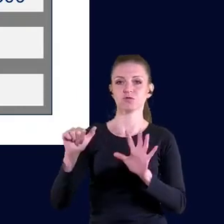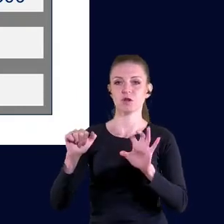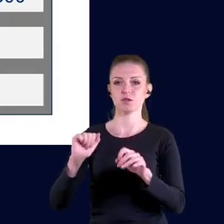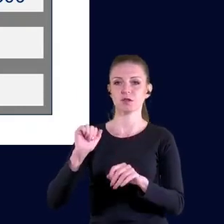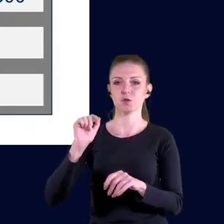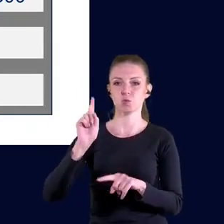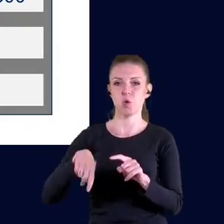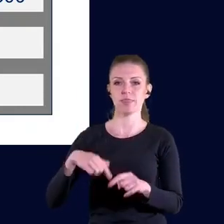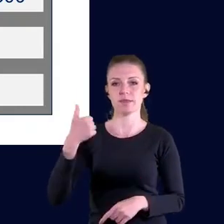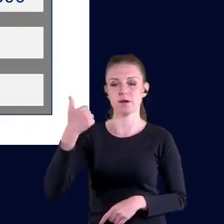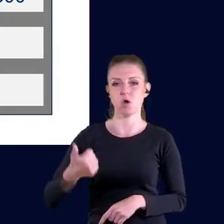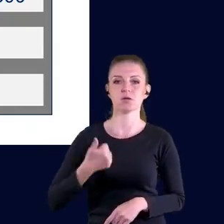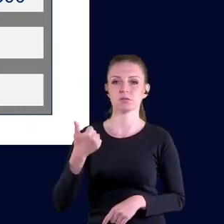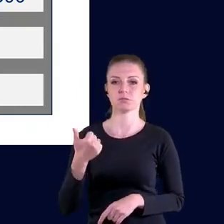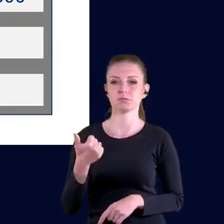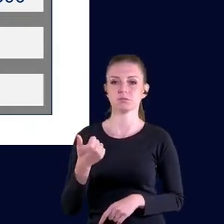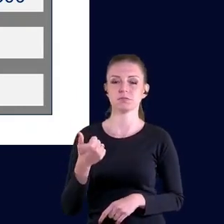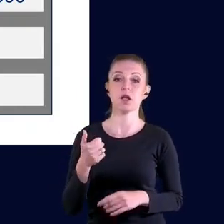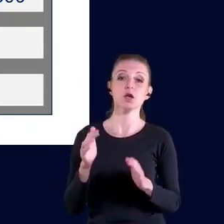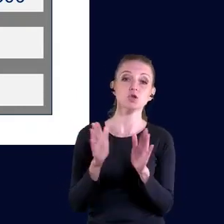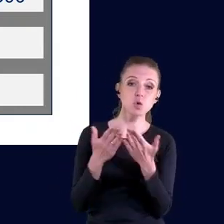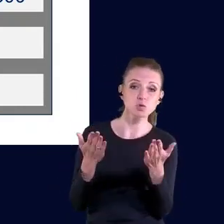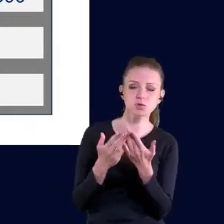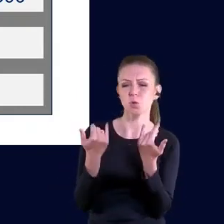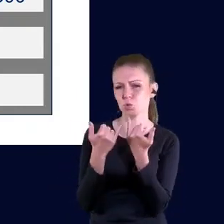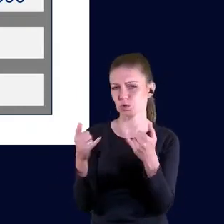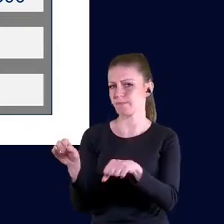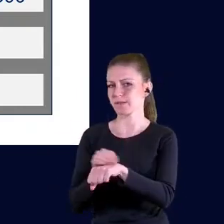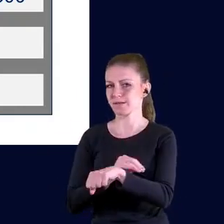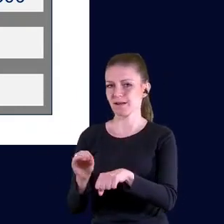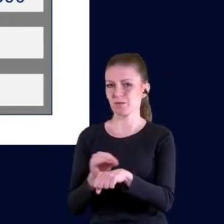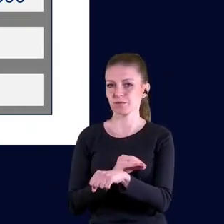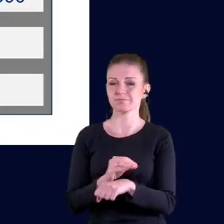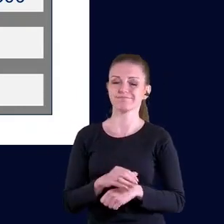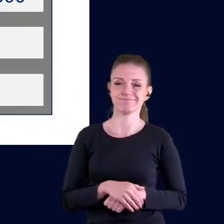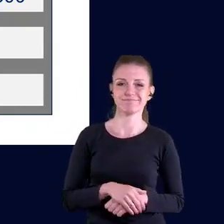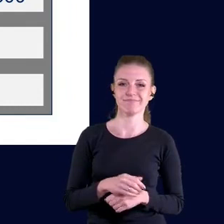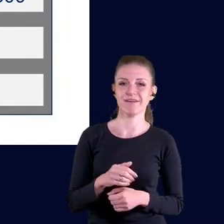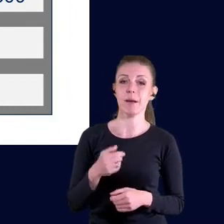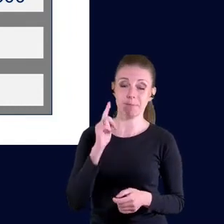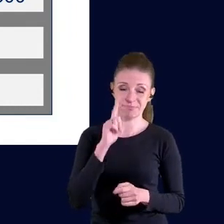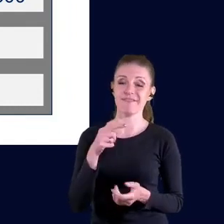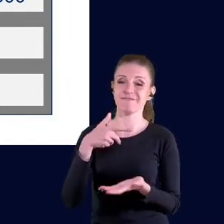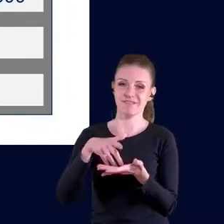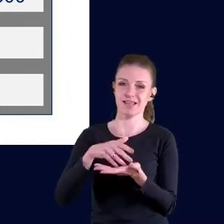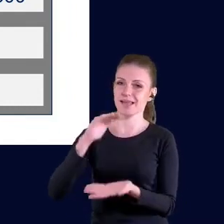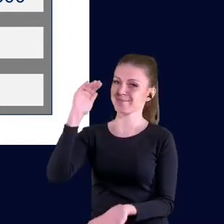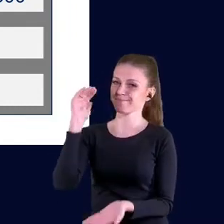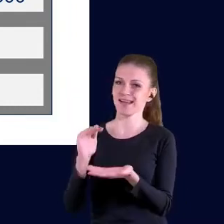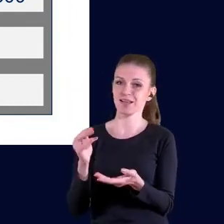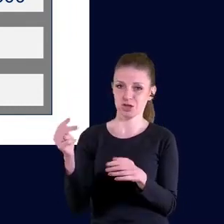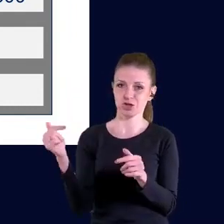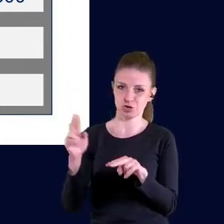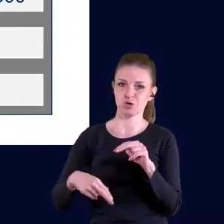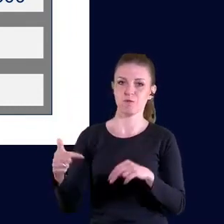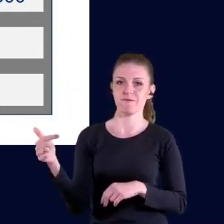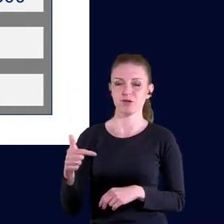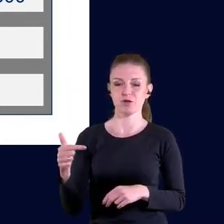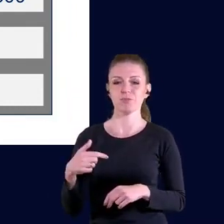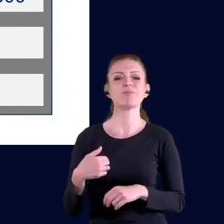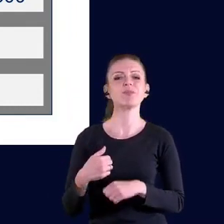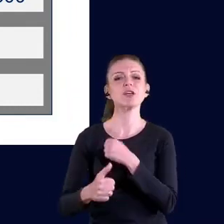na książkę i na inne materiały na książki na inne materiały do nauki wiemy też zg60c